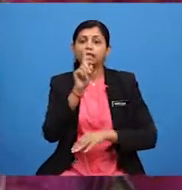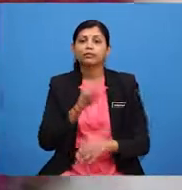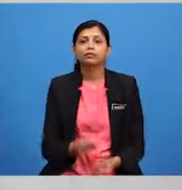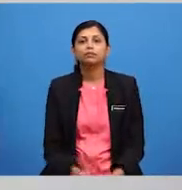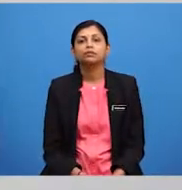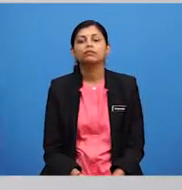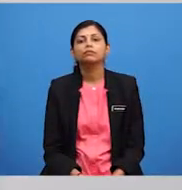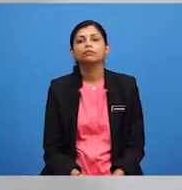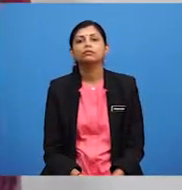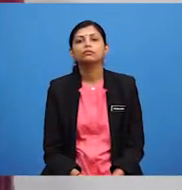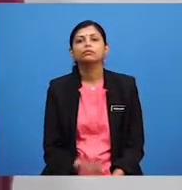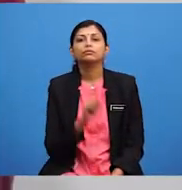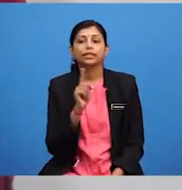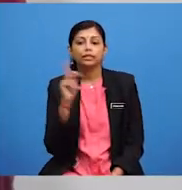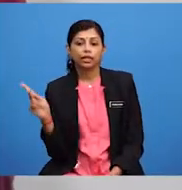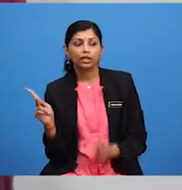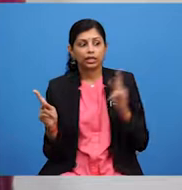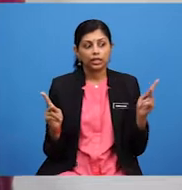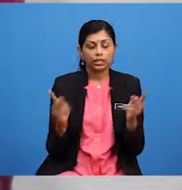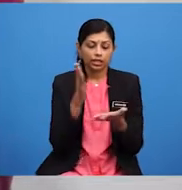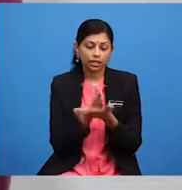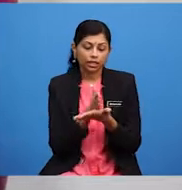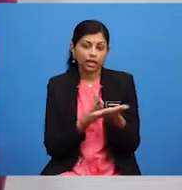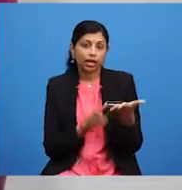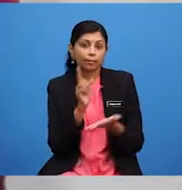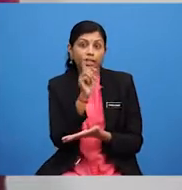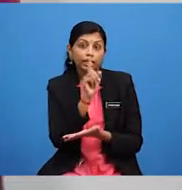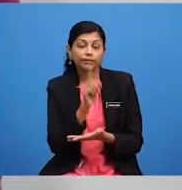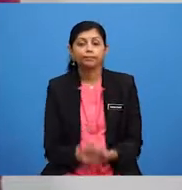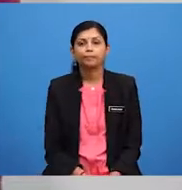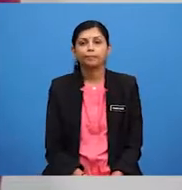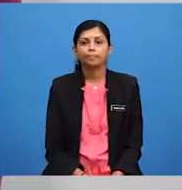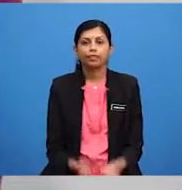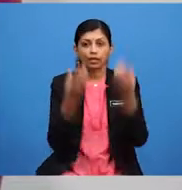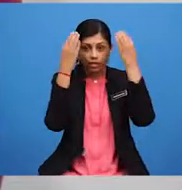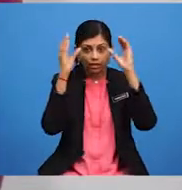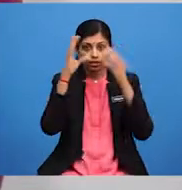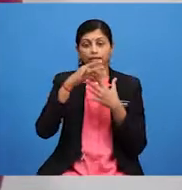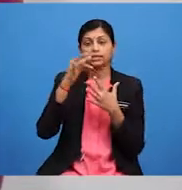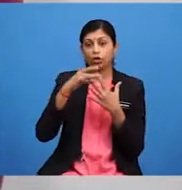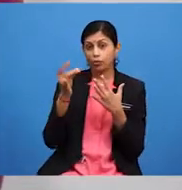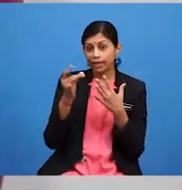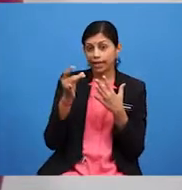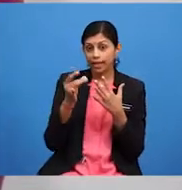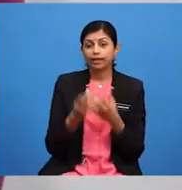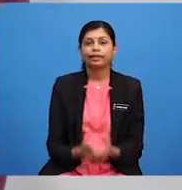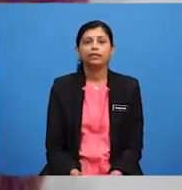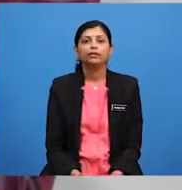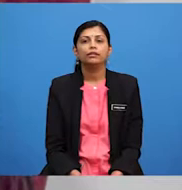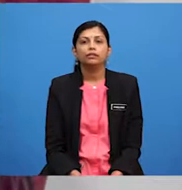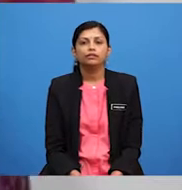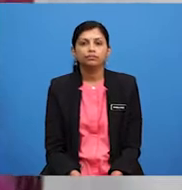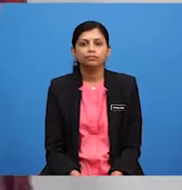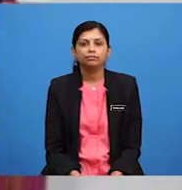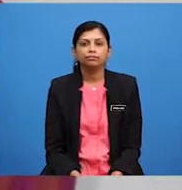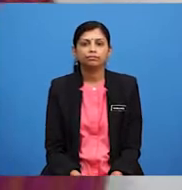kiri atau di tengah-tengah atas garis ufuk. Dalam sesi ini, cikgu memilih untuk meletakkan titik